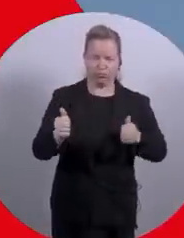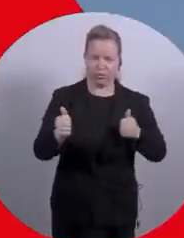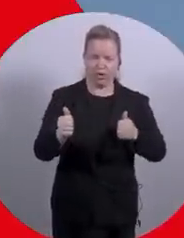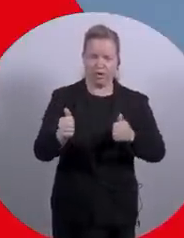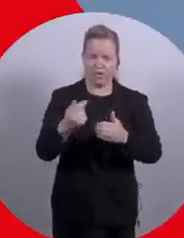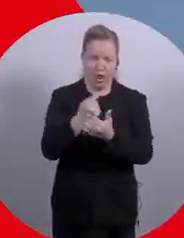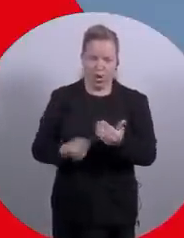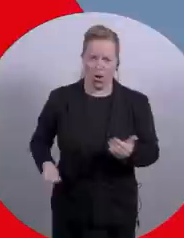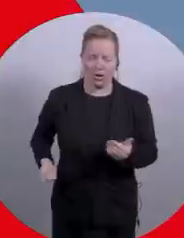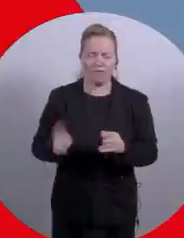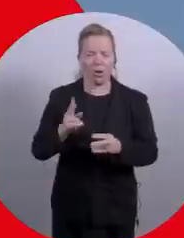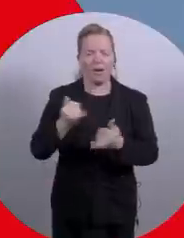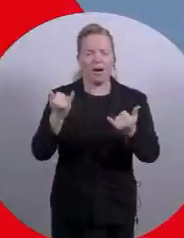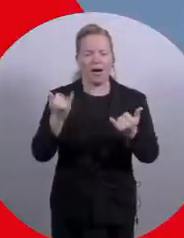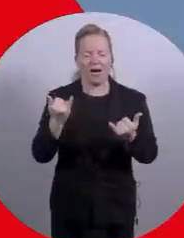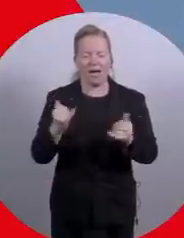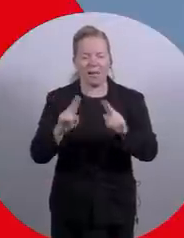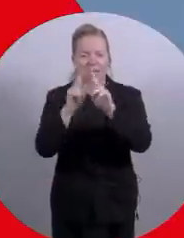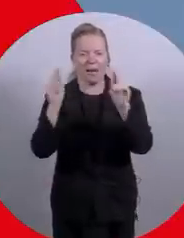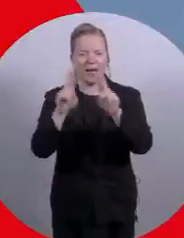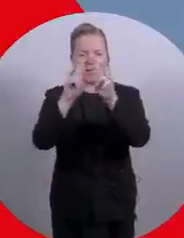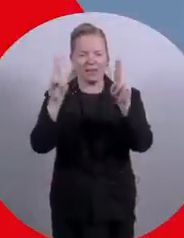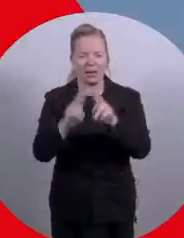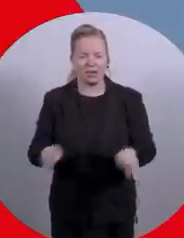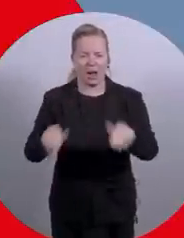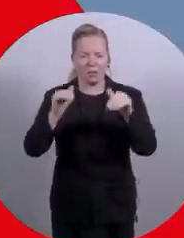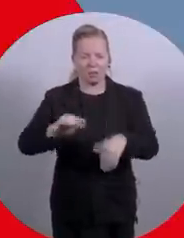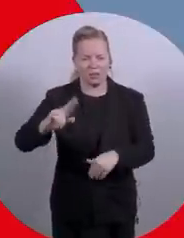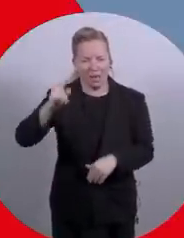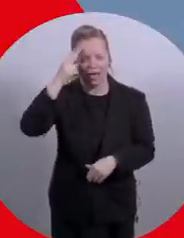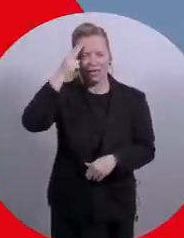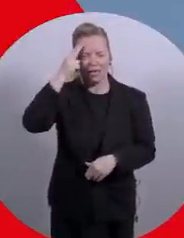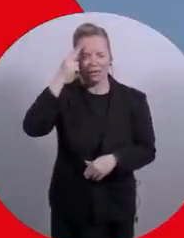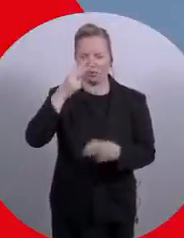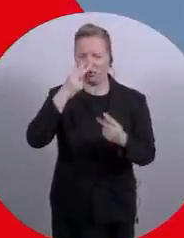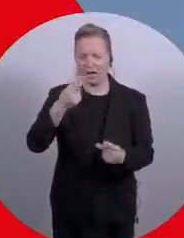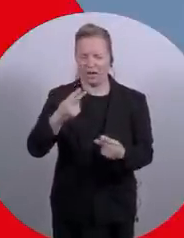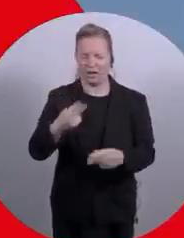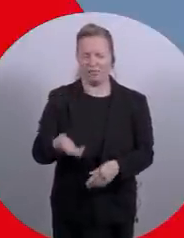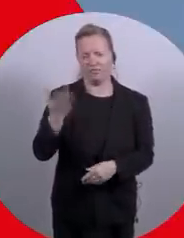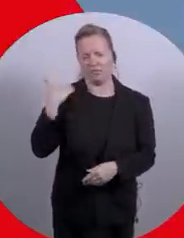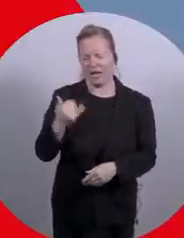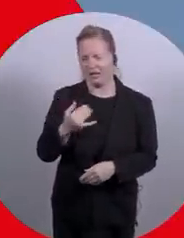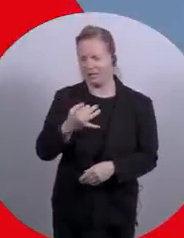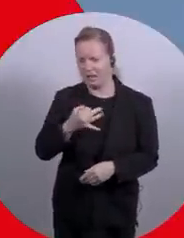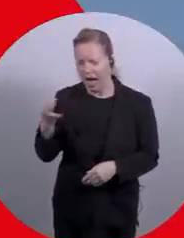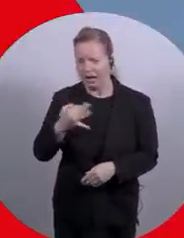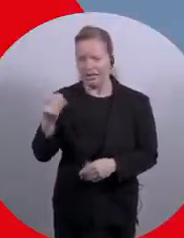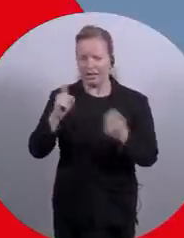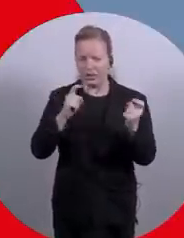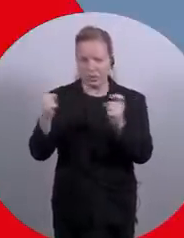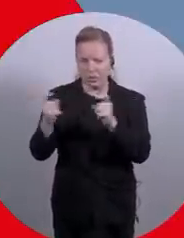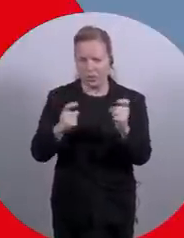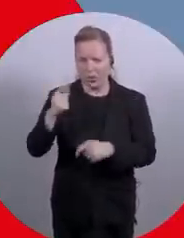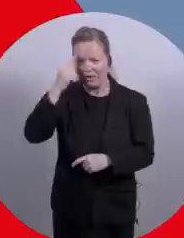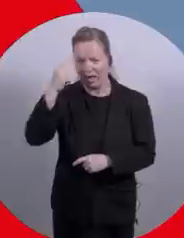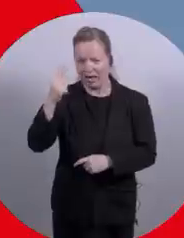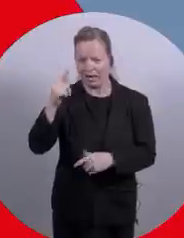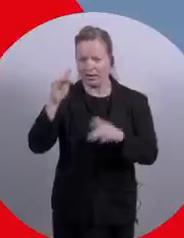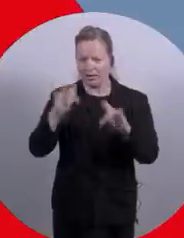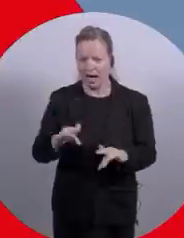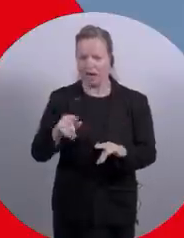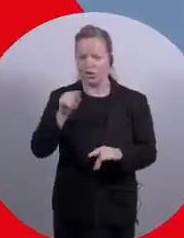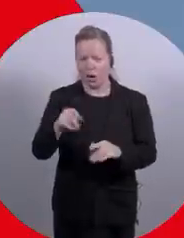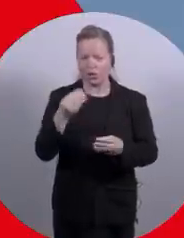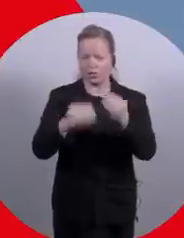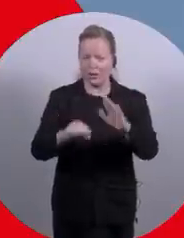so war dass wir auch international wiedererkennen müssen und dafür dass wir wenn ihr an die letzten Tage der Diskussionen erdenke dass dort